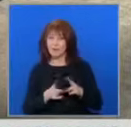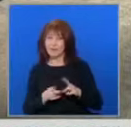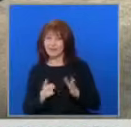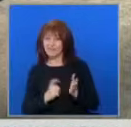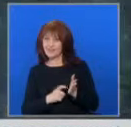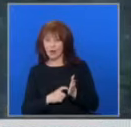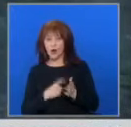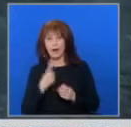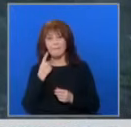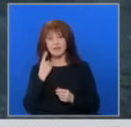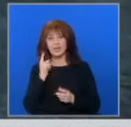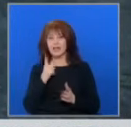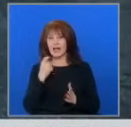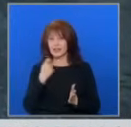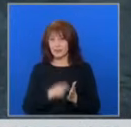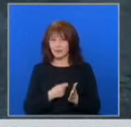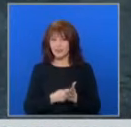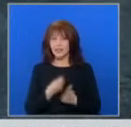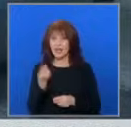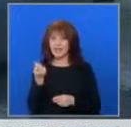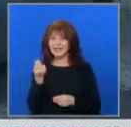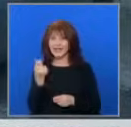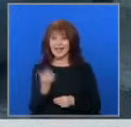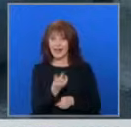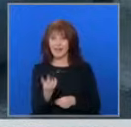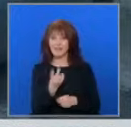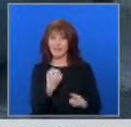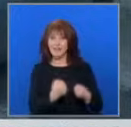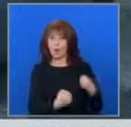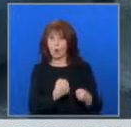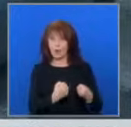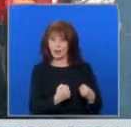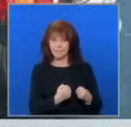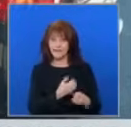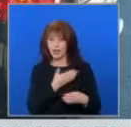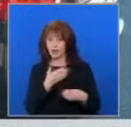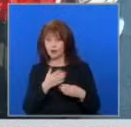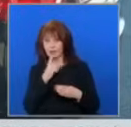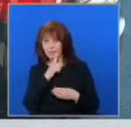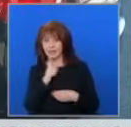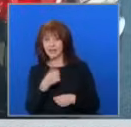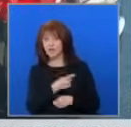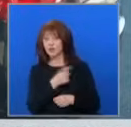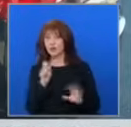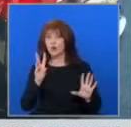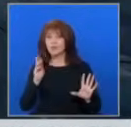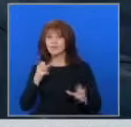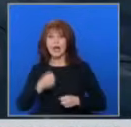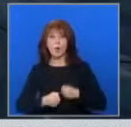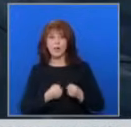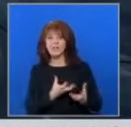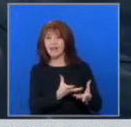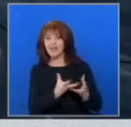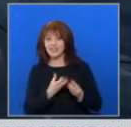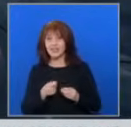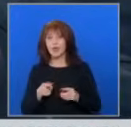шофьори, младежа ще трябва да заплати стойността на 2 автомобила, тъй като те не са негова собственост. До момента над 180 превозни средства са иззети от